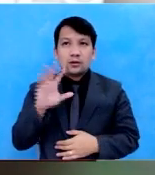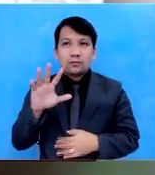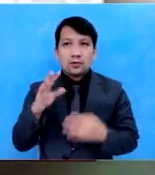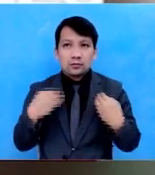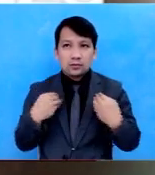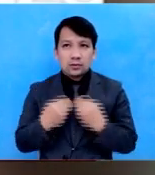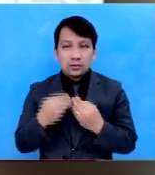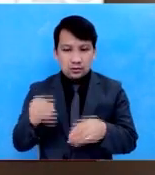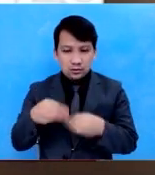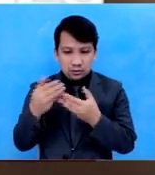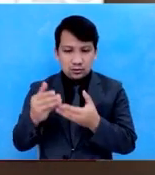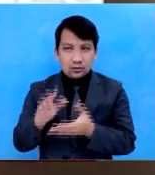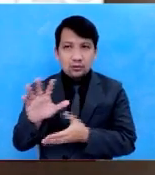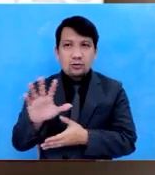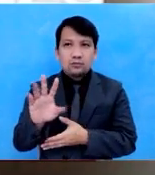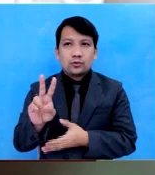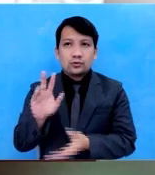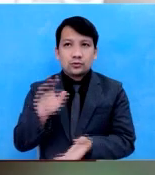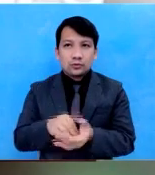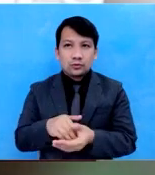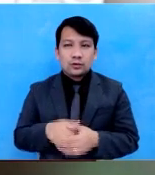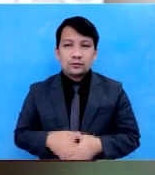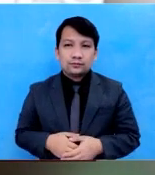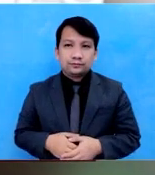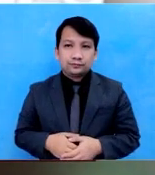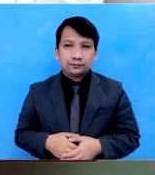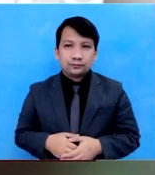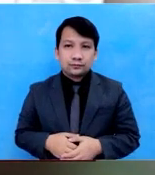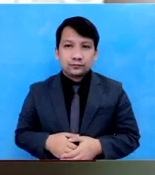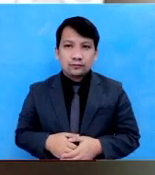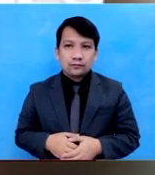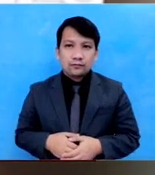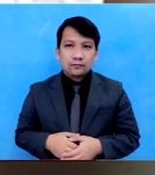ay 42,000, no? And that was